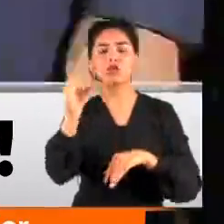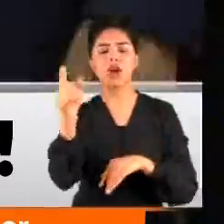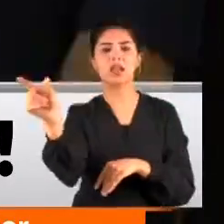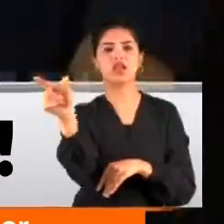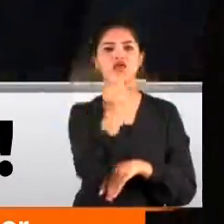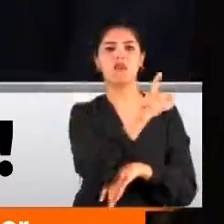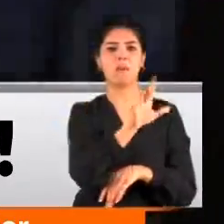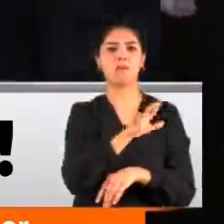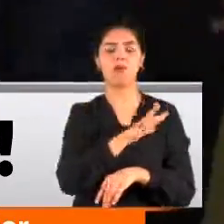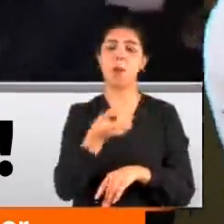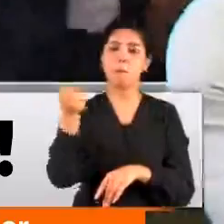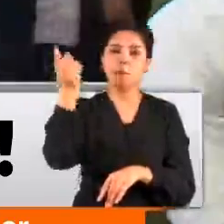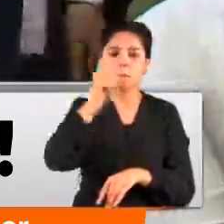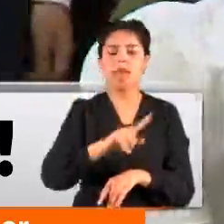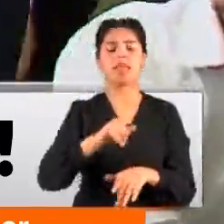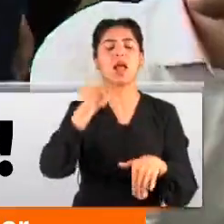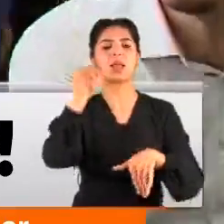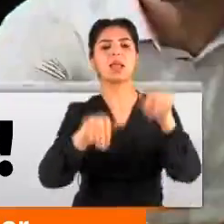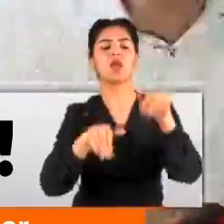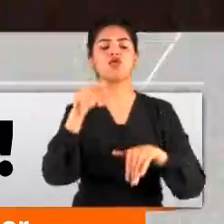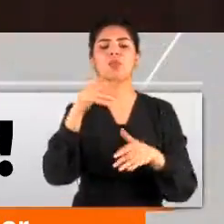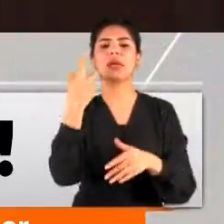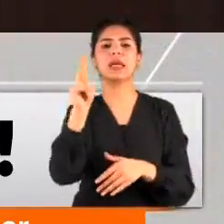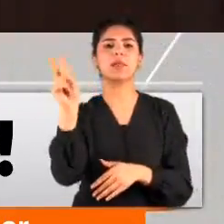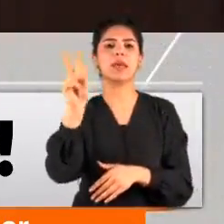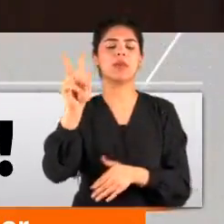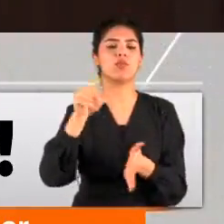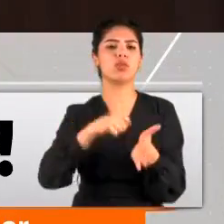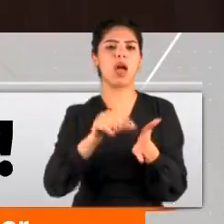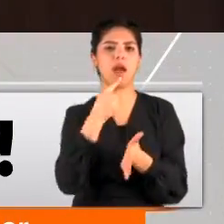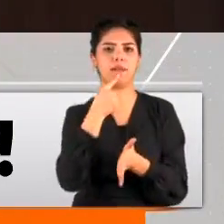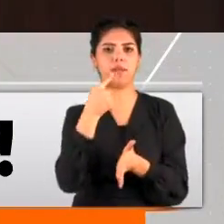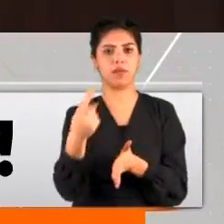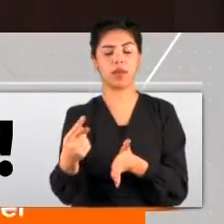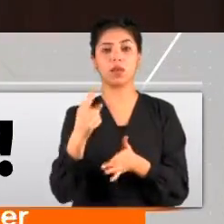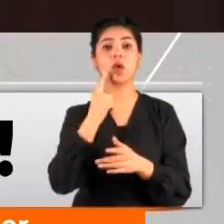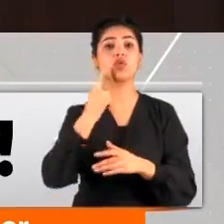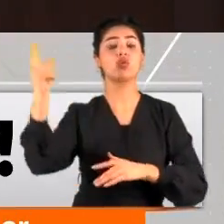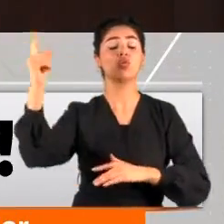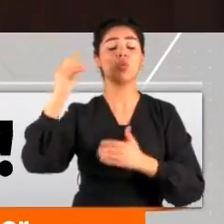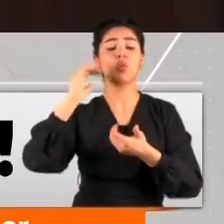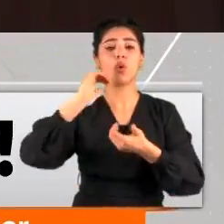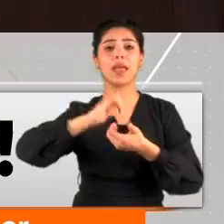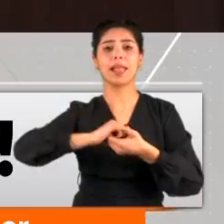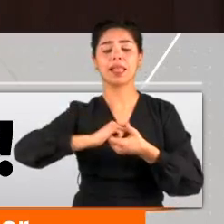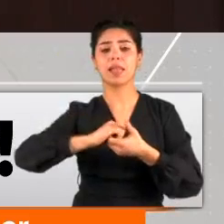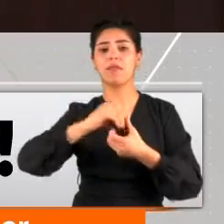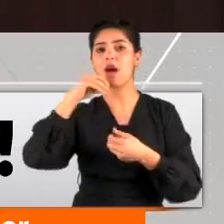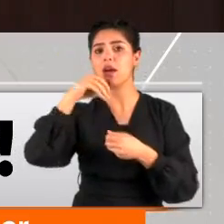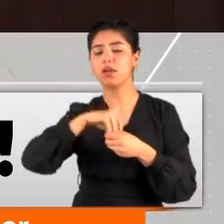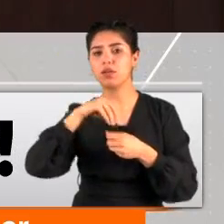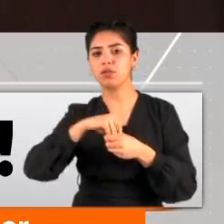sözlerine. Bir kez daha seçim 2023'te dedi. Cumhur İttifakı'ndan Devlet Bey bu